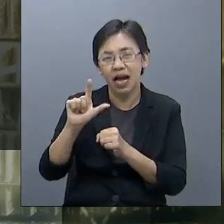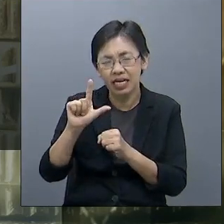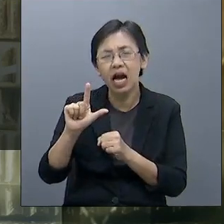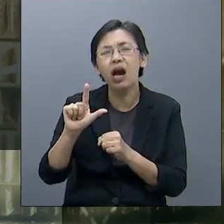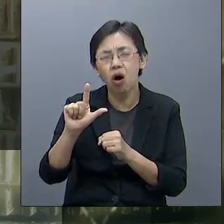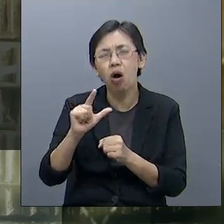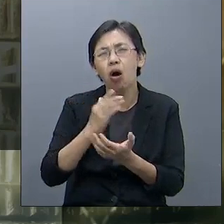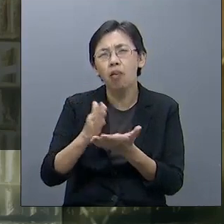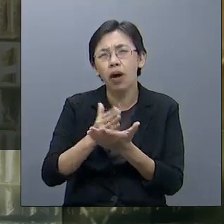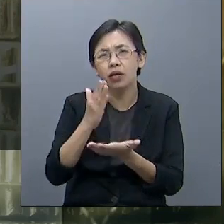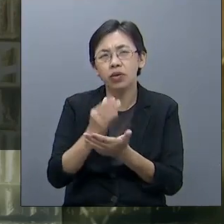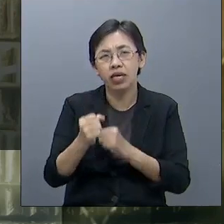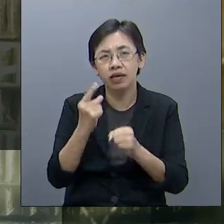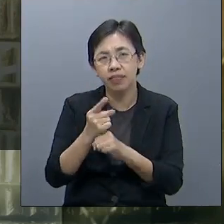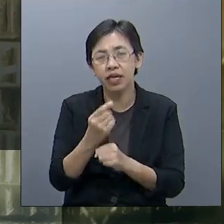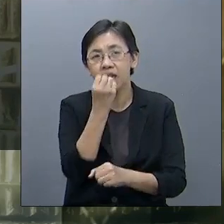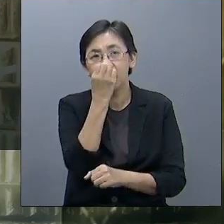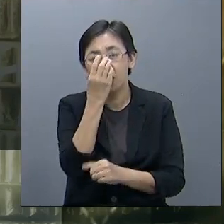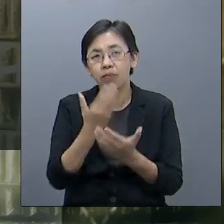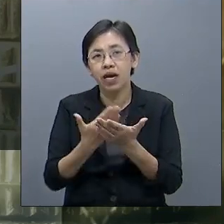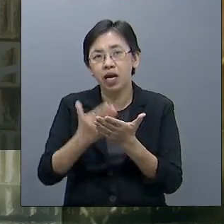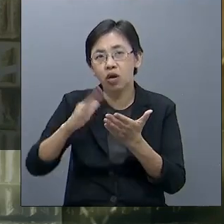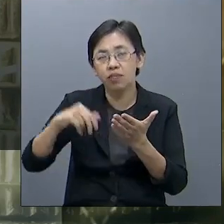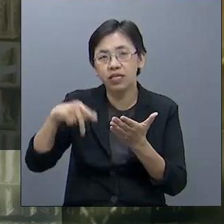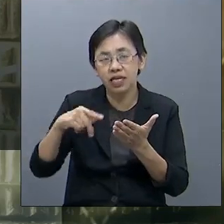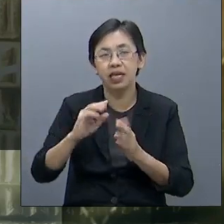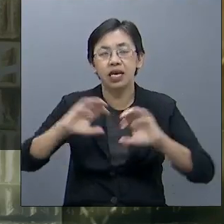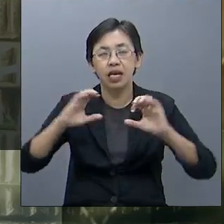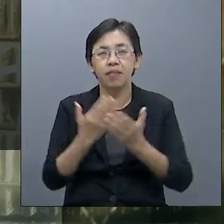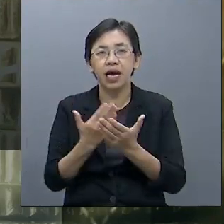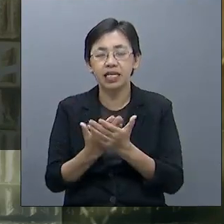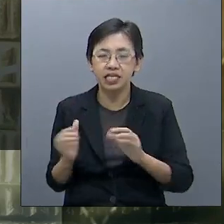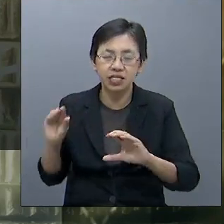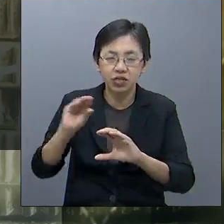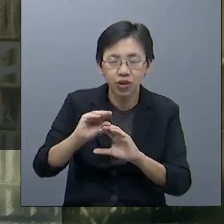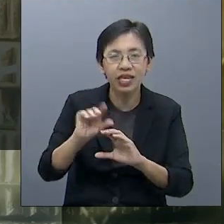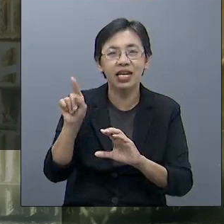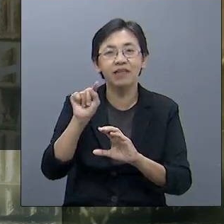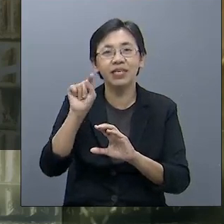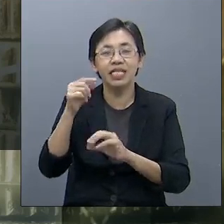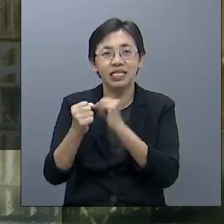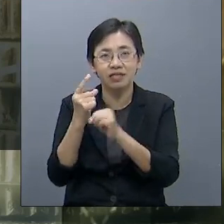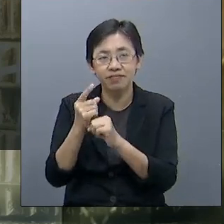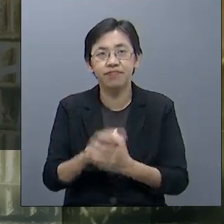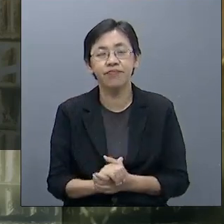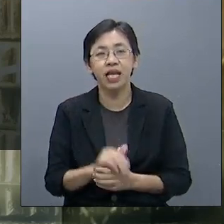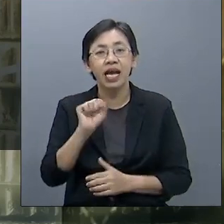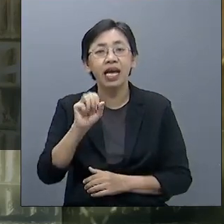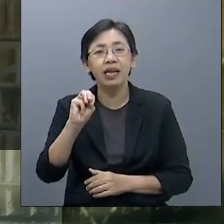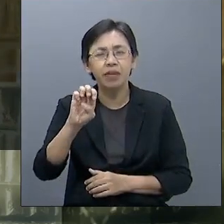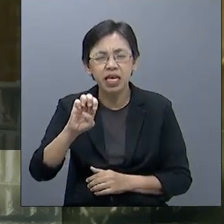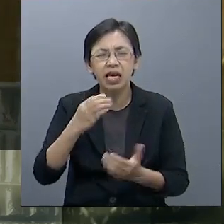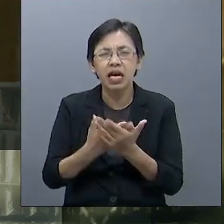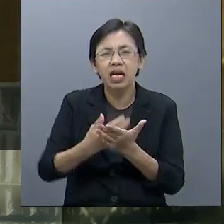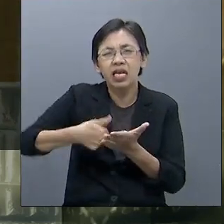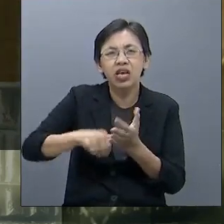1ปีค่ะแล้วก็ลดอัตราดอกเบี้ยให้เป็นกรณีพิเศษโดยรัฐจะชดเชยให้ร้อยละ1นะคะส่วนSME ที่เป็นหนี้เสียฝั่งธนาคาร